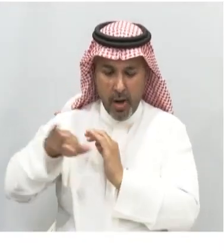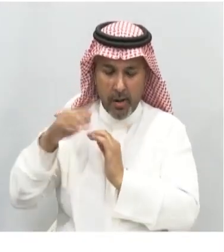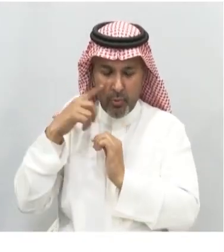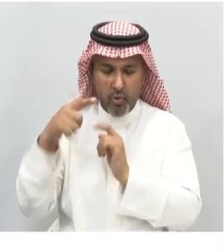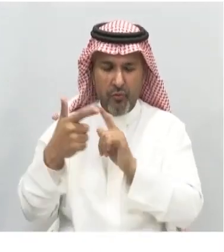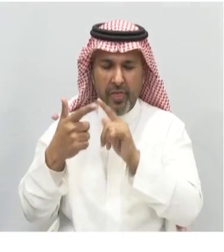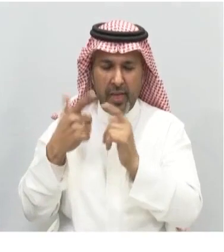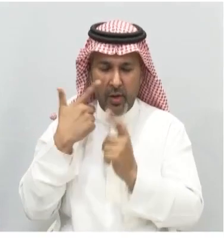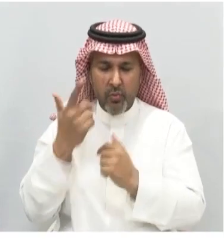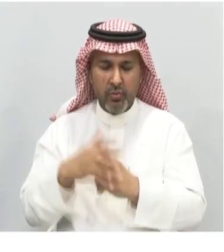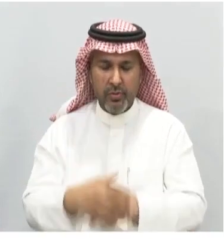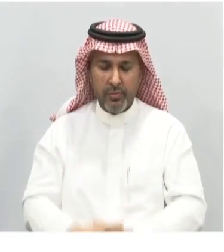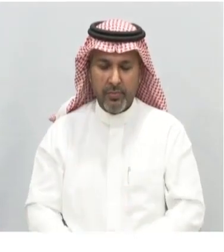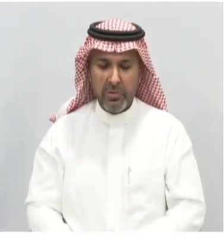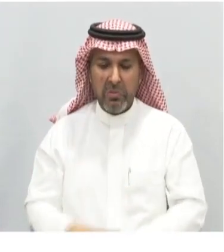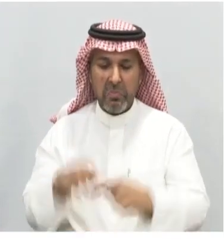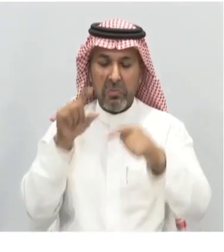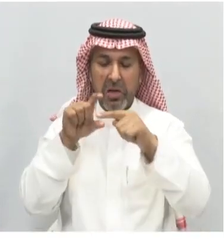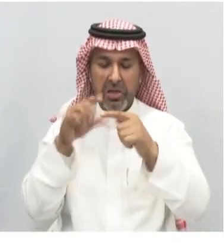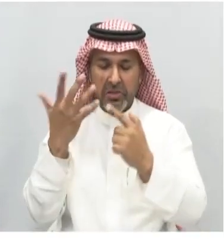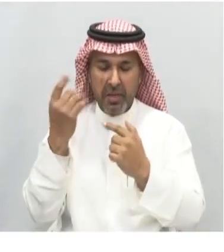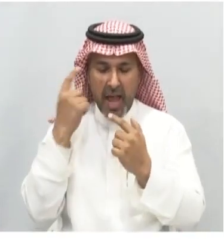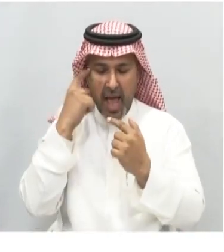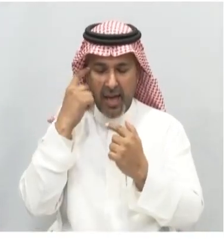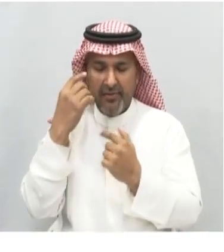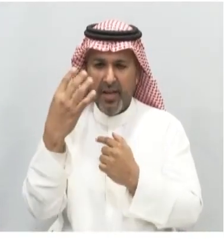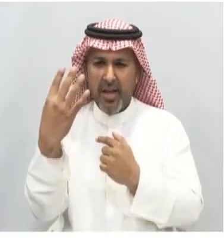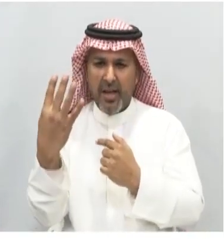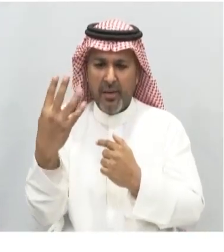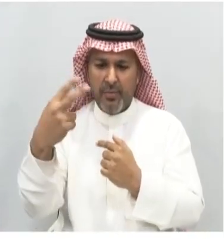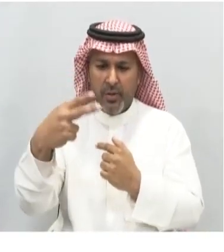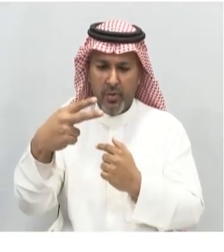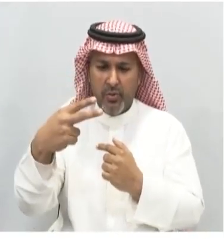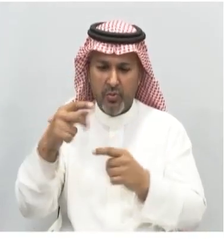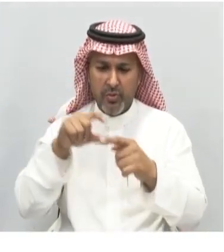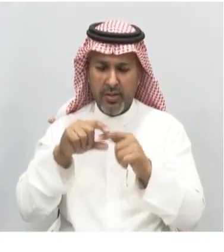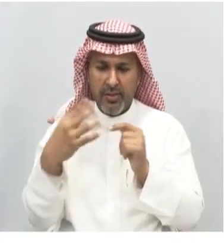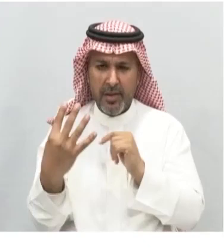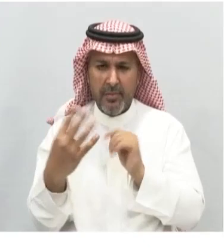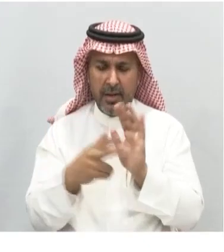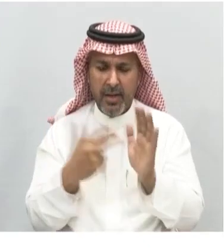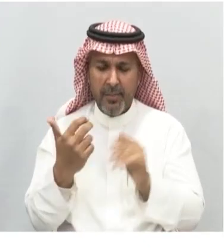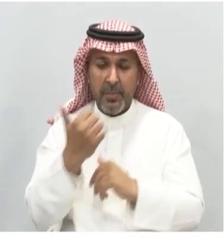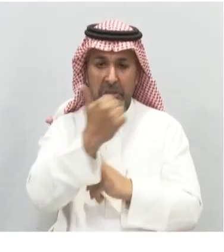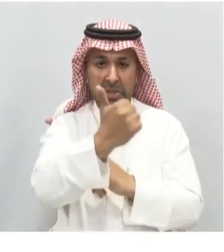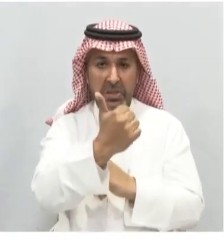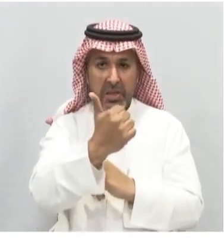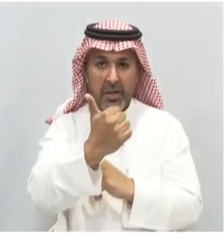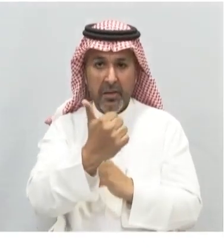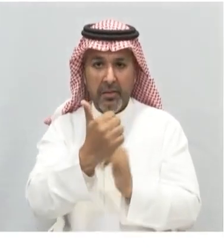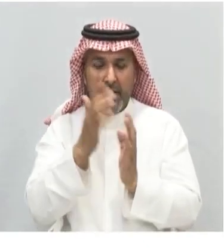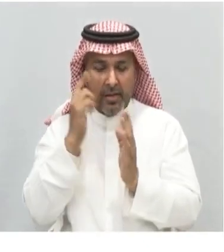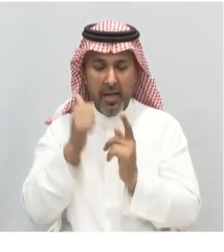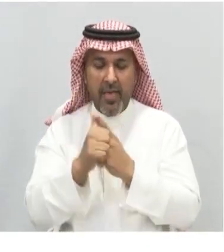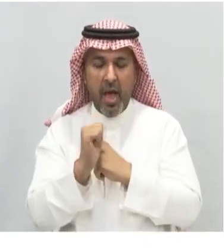استعمال حقائق القسمه الاساسيه ونقول هنا ان 24 تقسي 4 تسا 6 وهذه